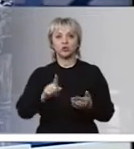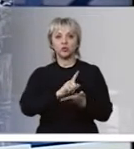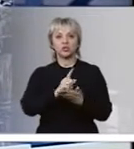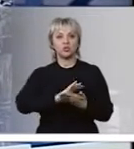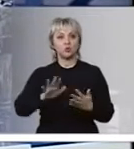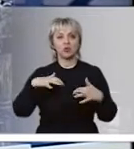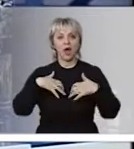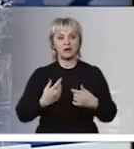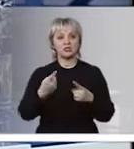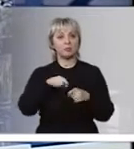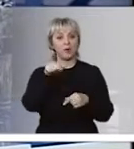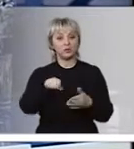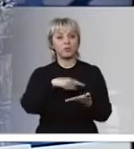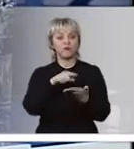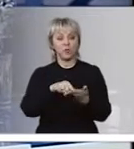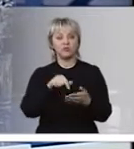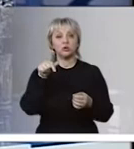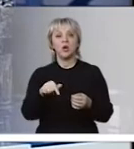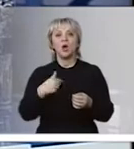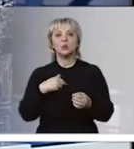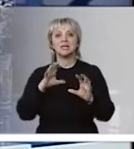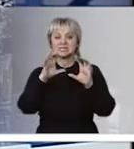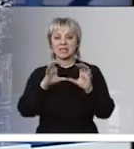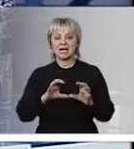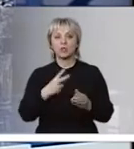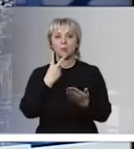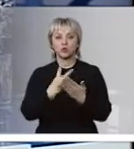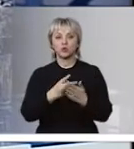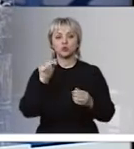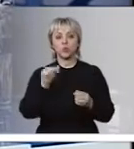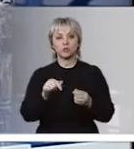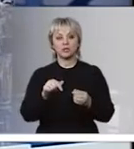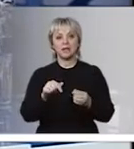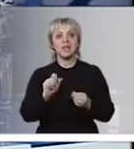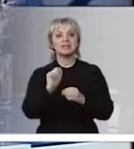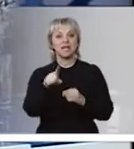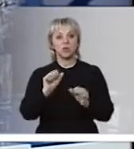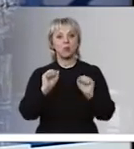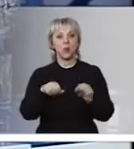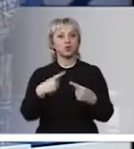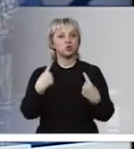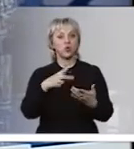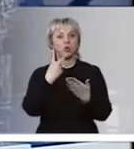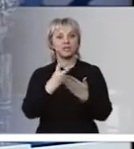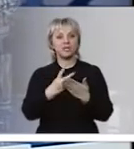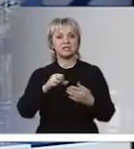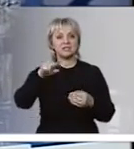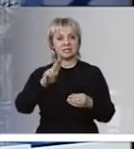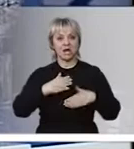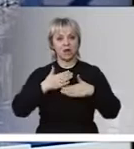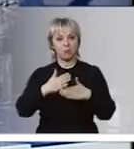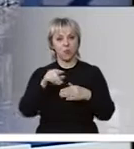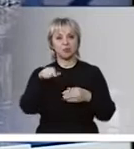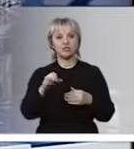не должен огорчаться. Это по этому поводу, потому что у нас законодательством предусмотрено назначить можно другой вид